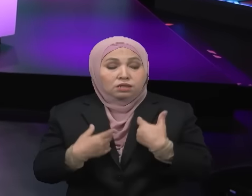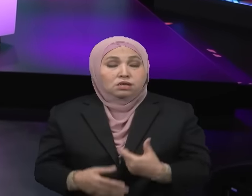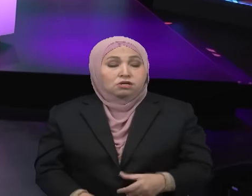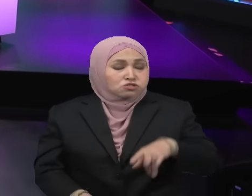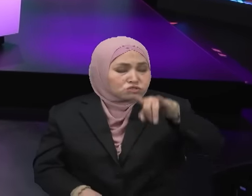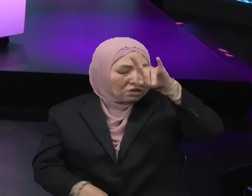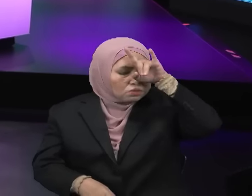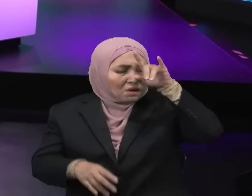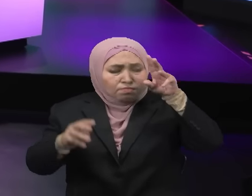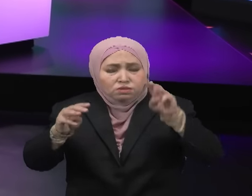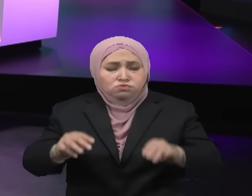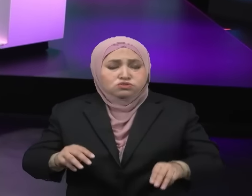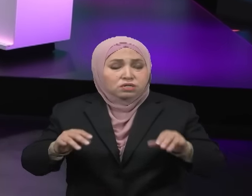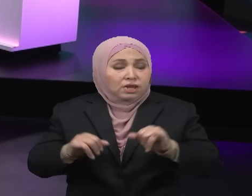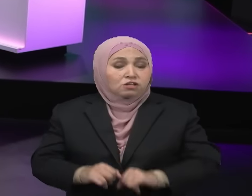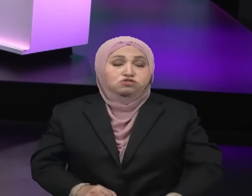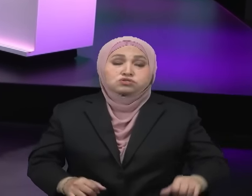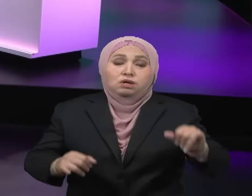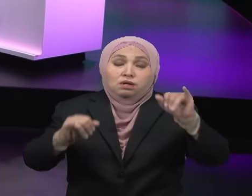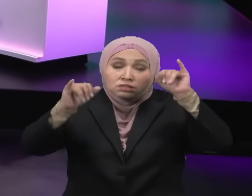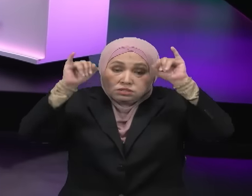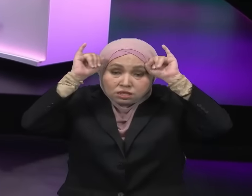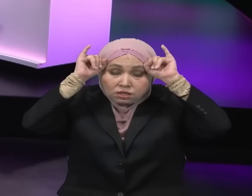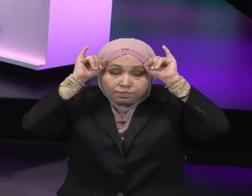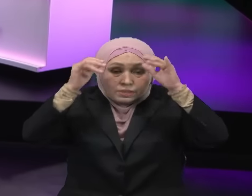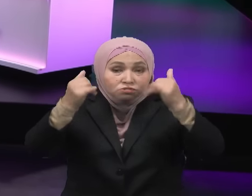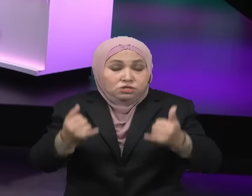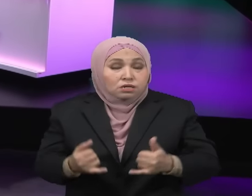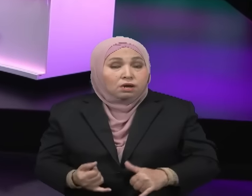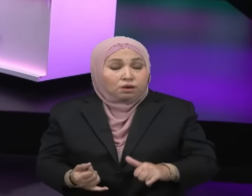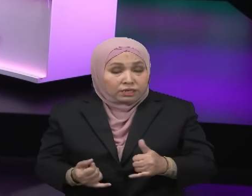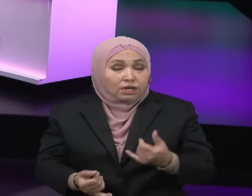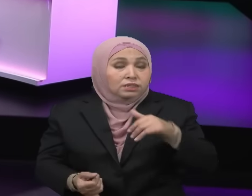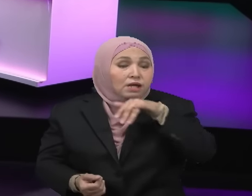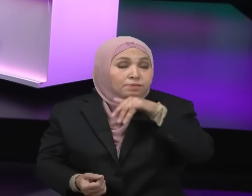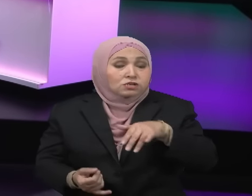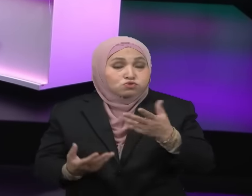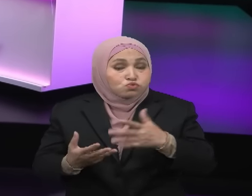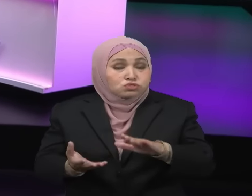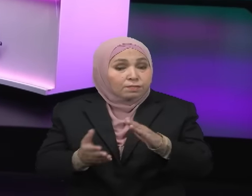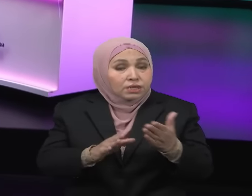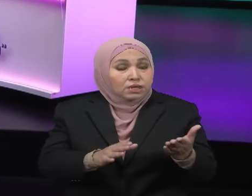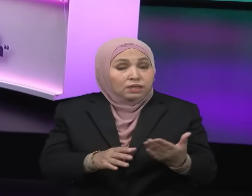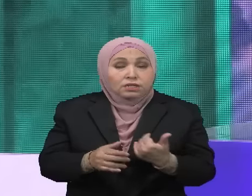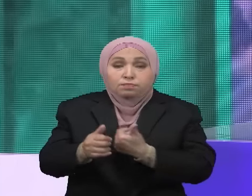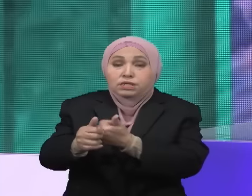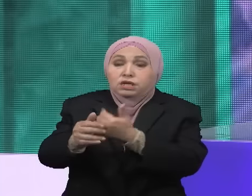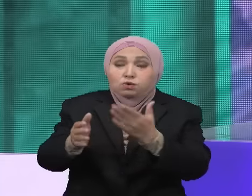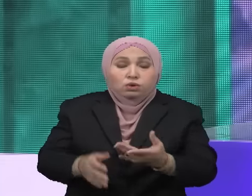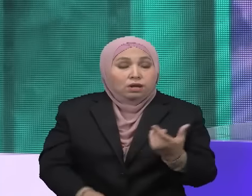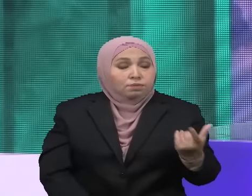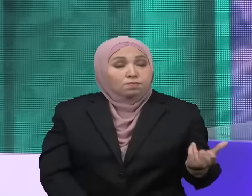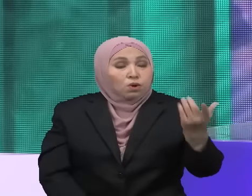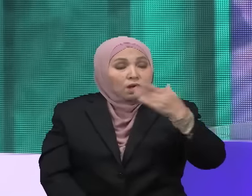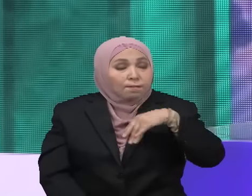syayatin al-insi wal-jin. Jadi kalau ada Nabi dan sekarang ni Nabi sudah wafat ustaznya, tetapi kita sebagai pengikut kepada Nabi Muhammad sallallahu alaihi